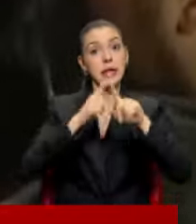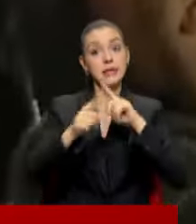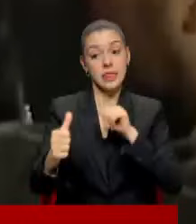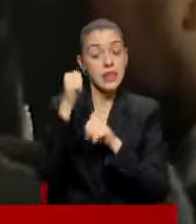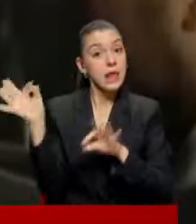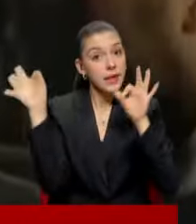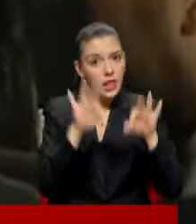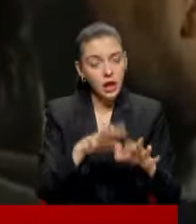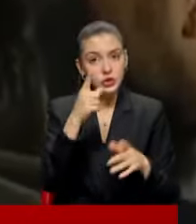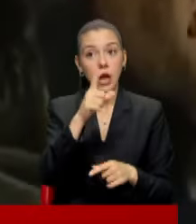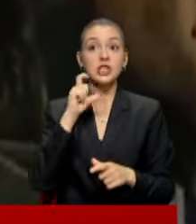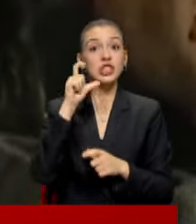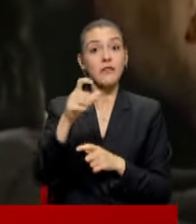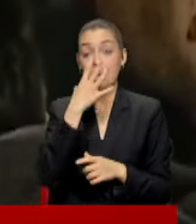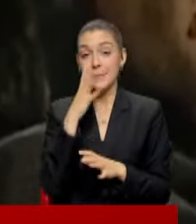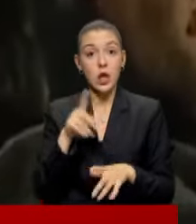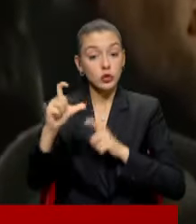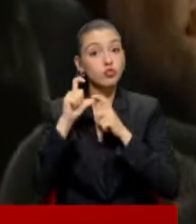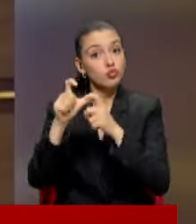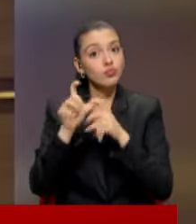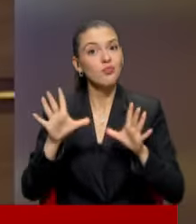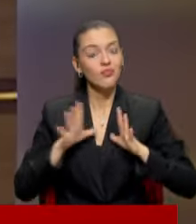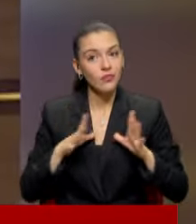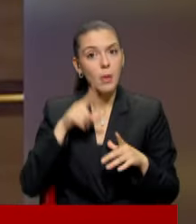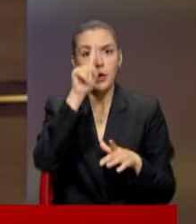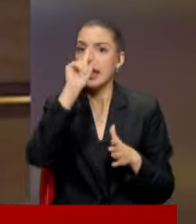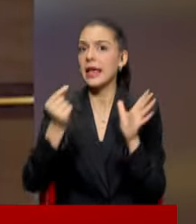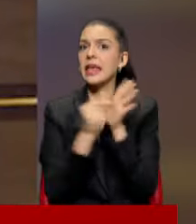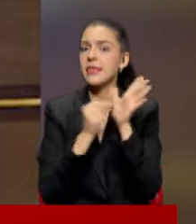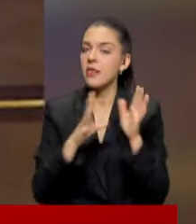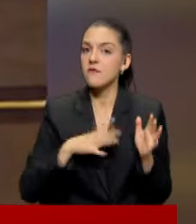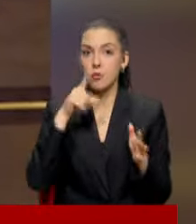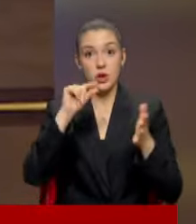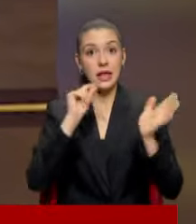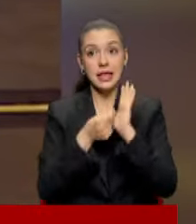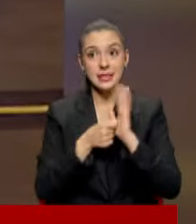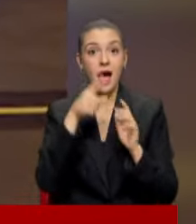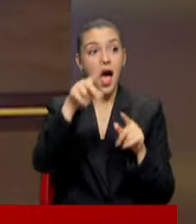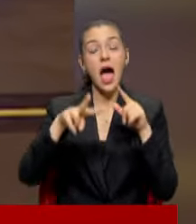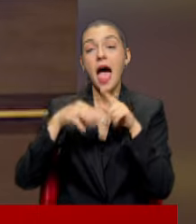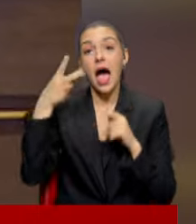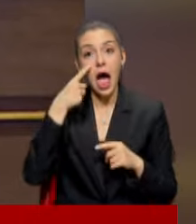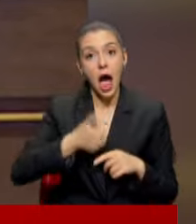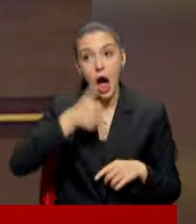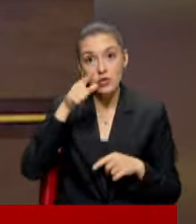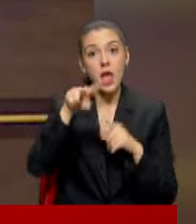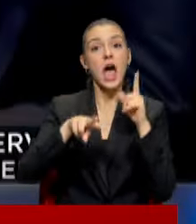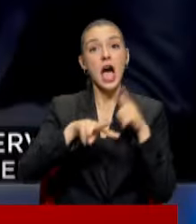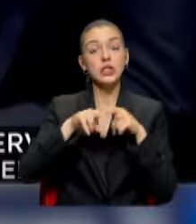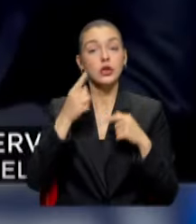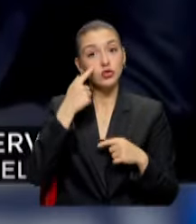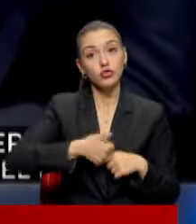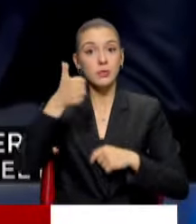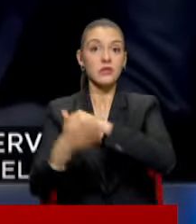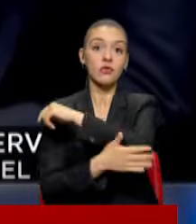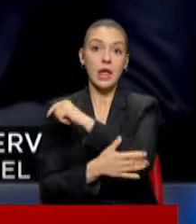yanıt bekleyen sorular ve dikkat çekici iddialar var o iddialardan birisi Erdoğan'ın akşener'e cumhurbaşkanı yardımcılığı teklif ettiğine dair